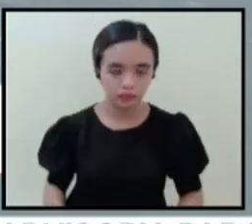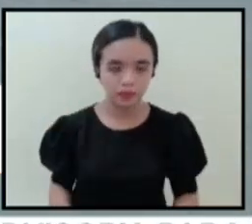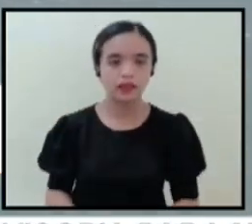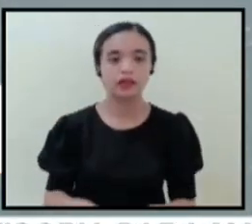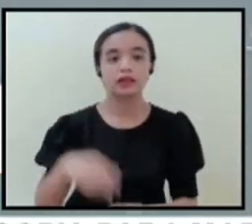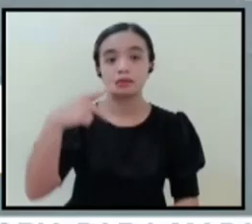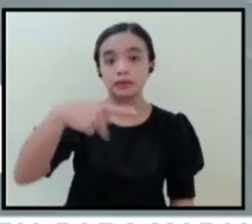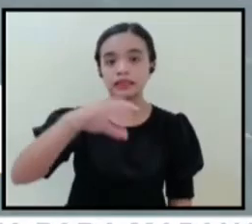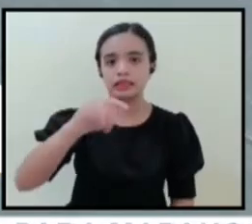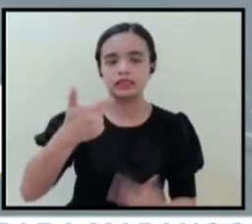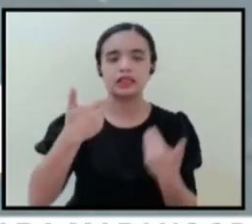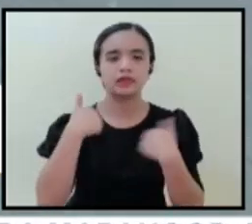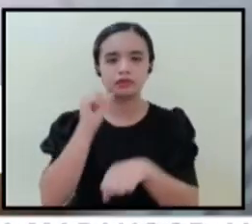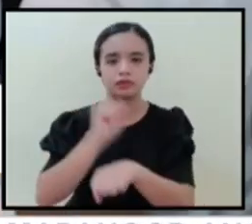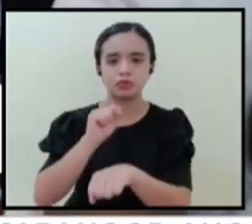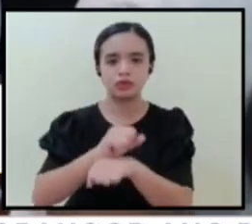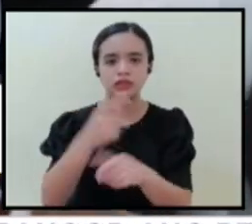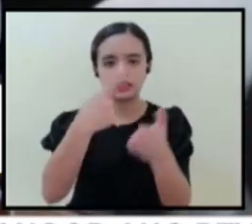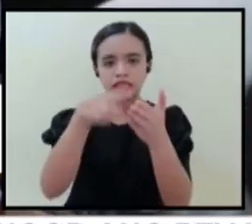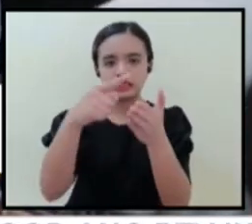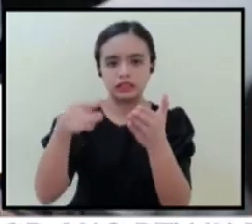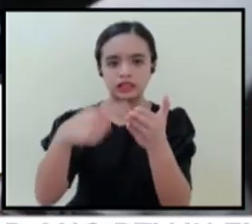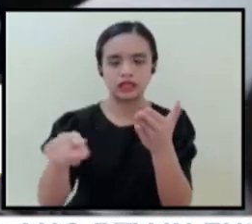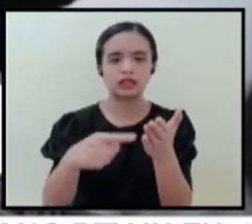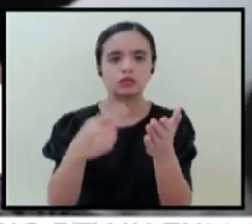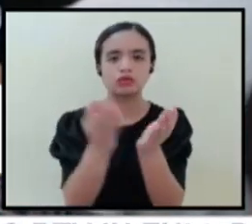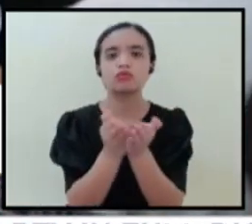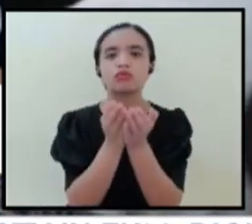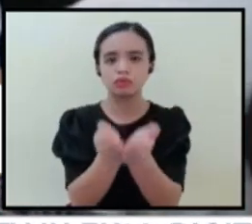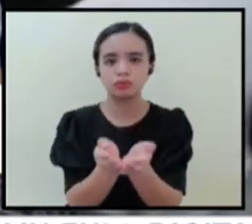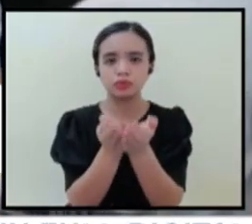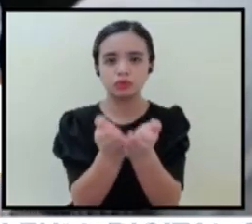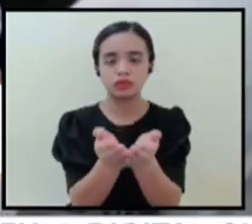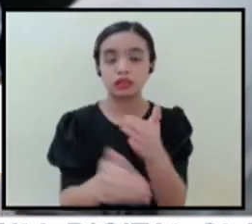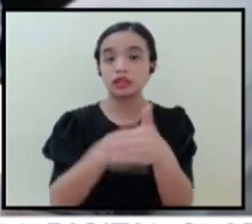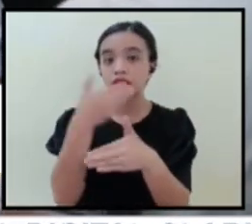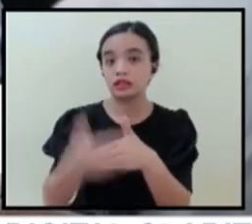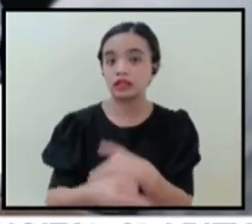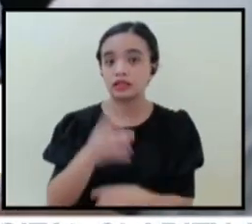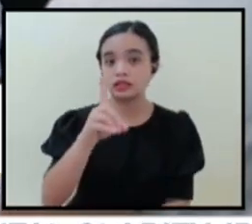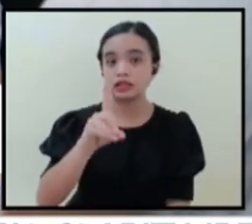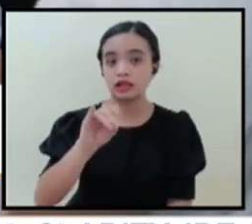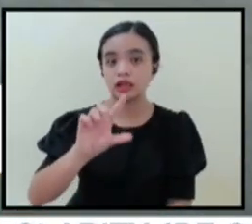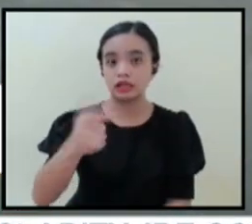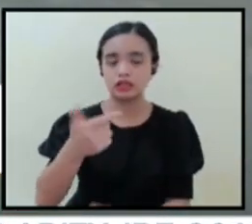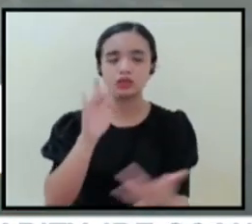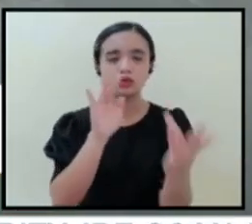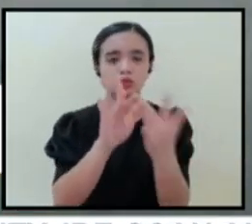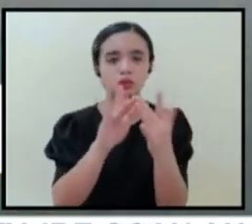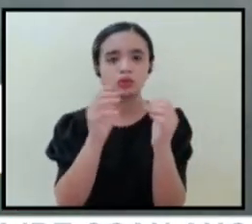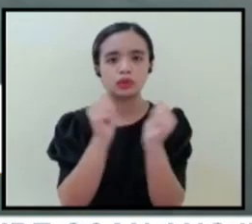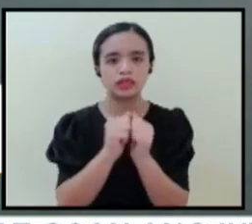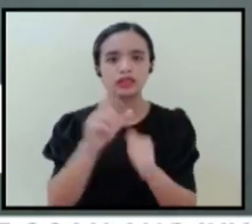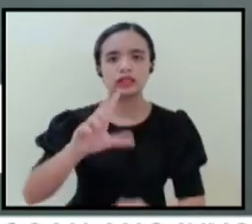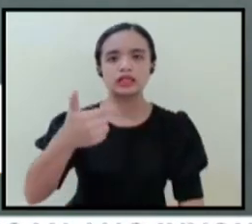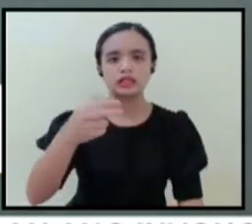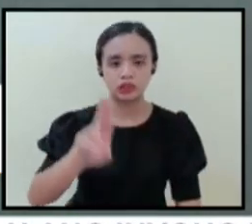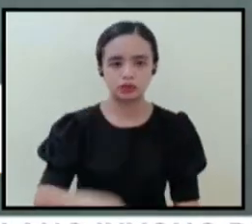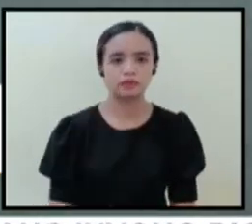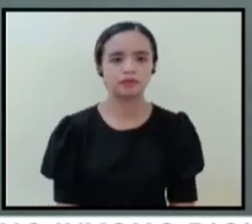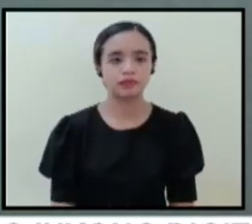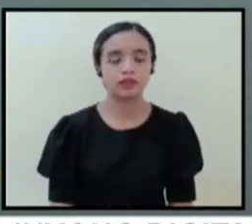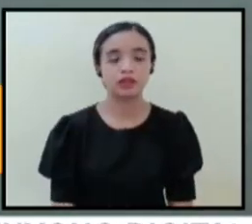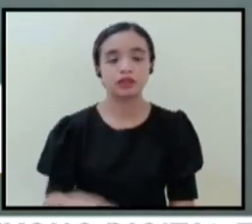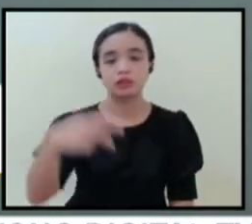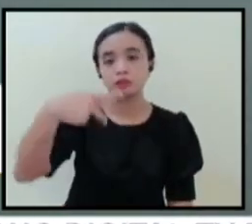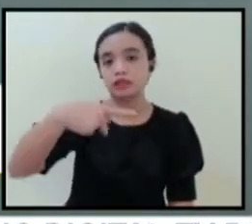ang kondisyon ng sunken motor tanker, habang ang DILG ay nakikipag-coordinate sa lokal na pamahalaan. Target naman ng PCG na